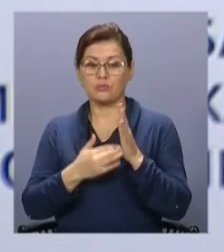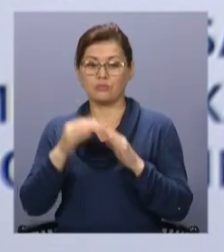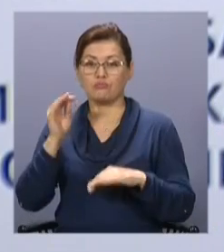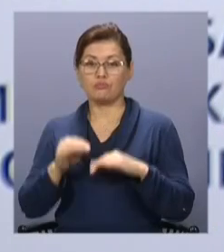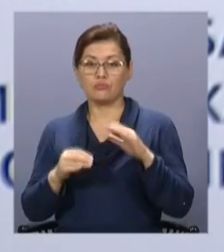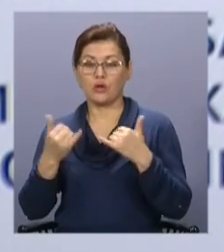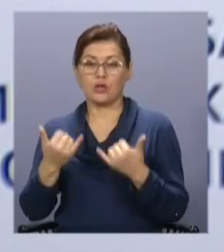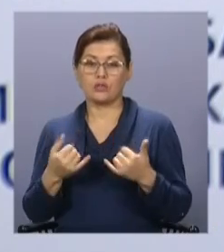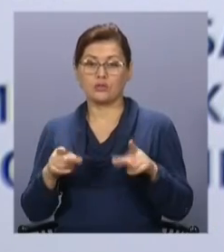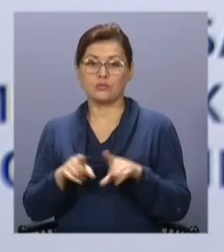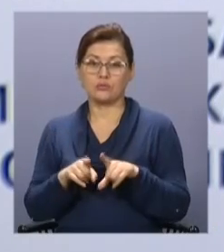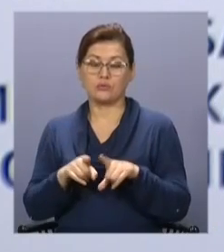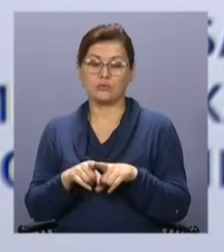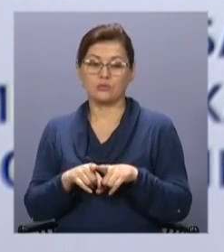ғана